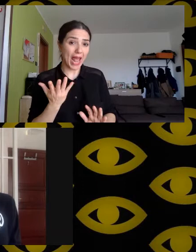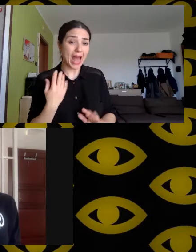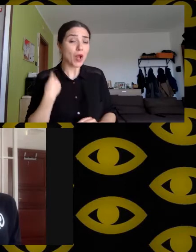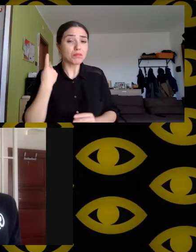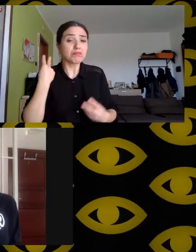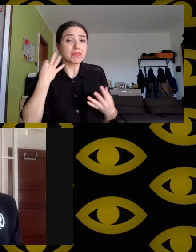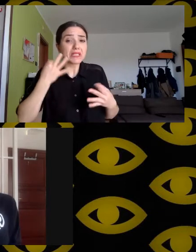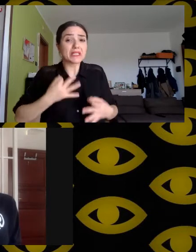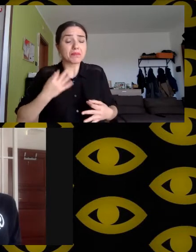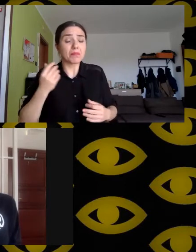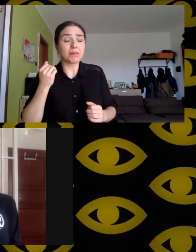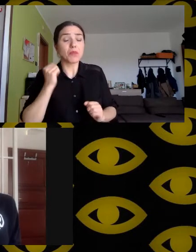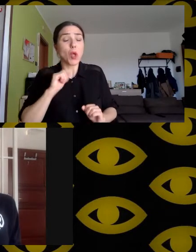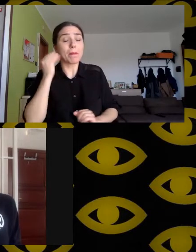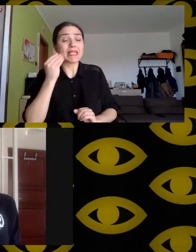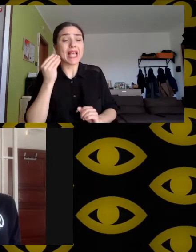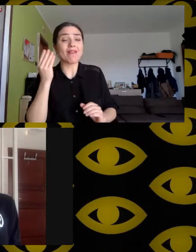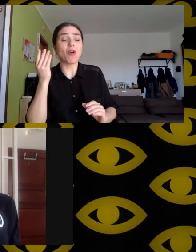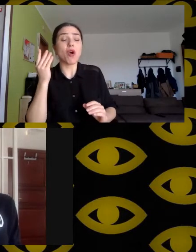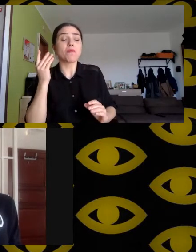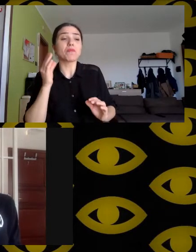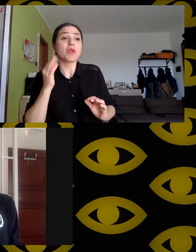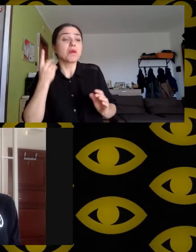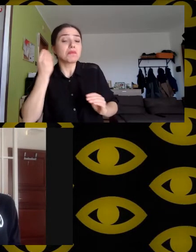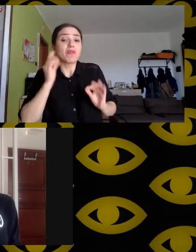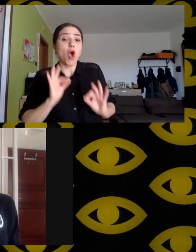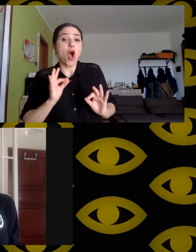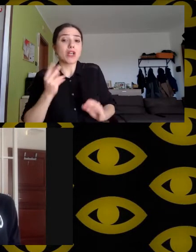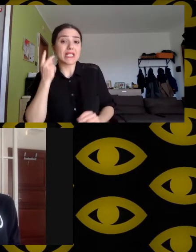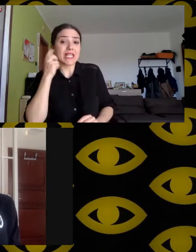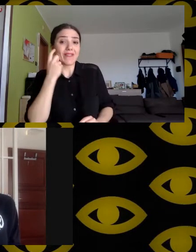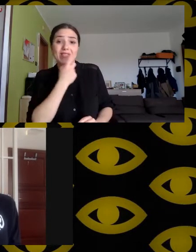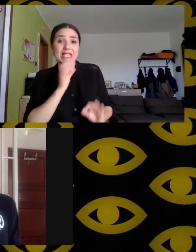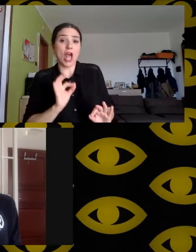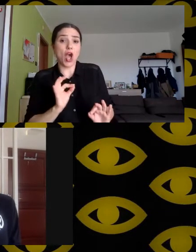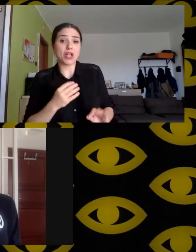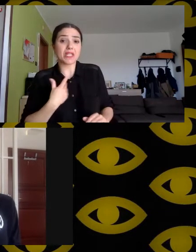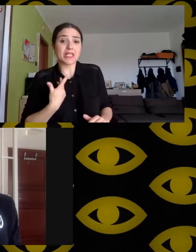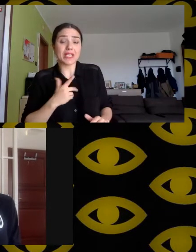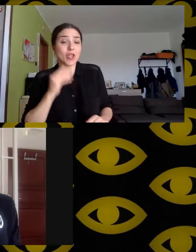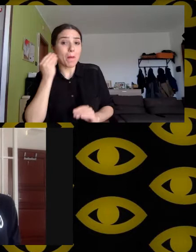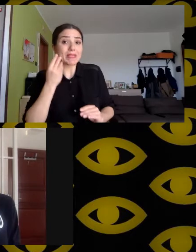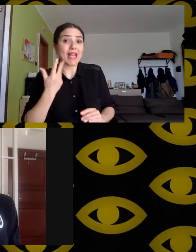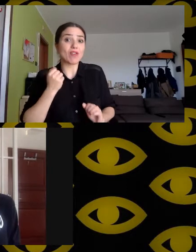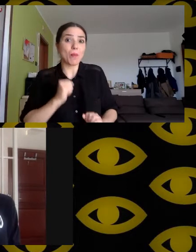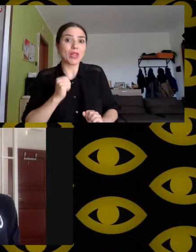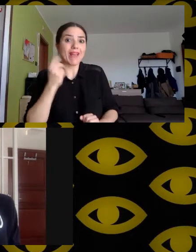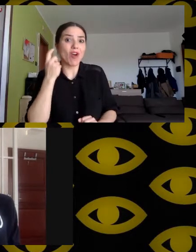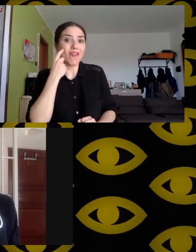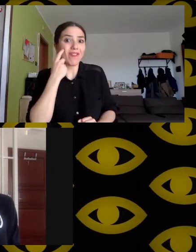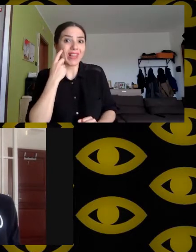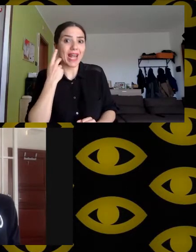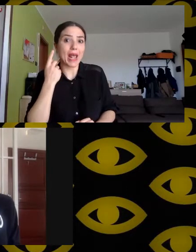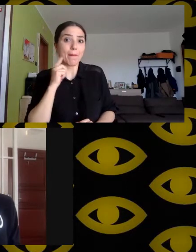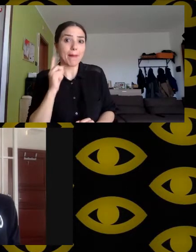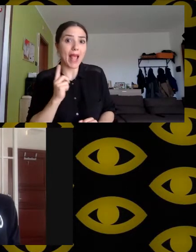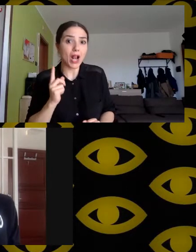mi sono portata tendenzialmente ad affrontare questa cosa piano piano, ho cercato di capire